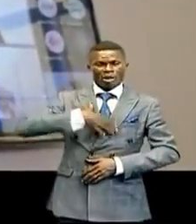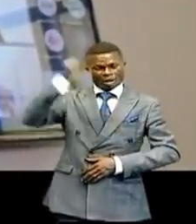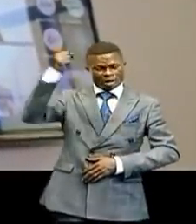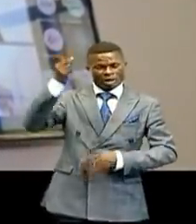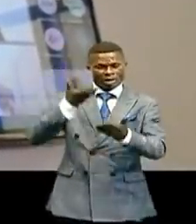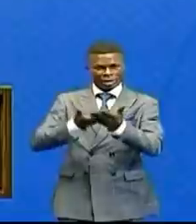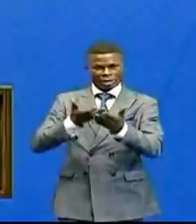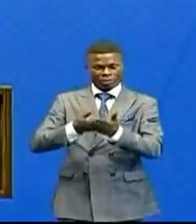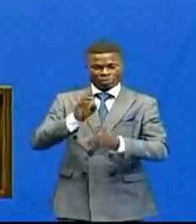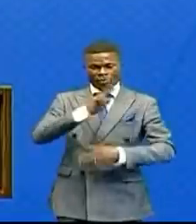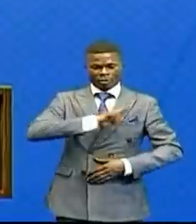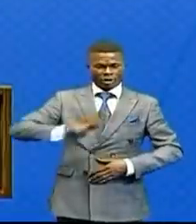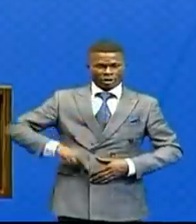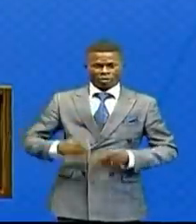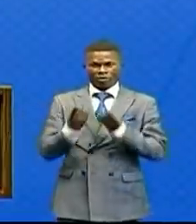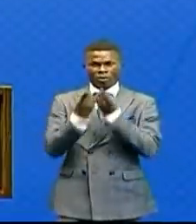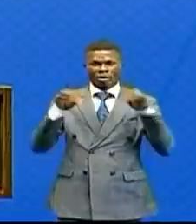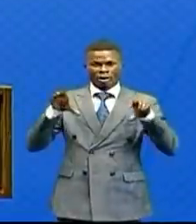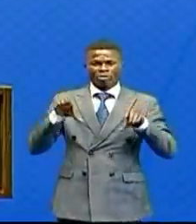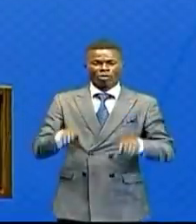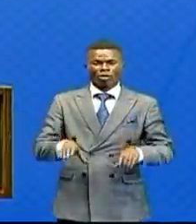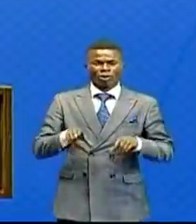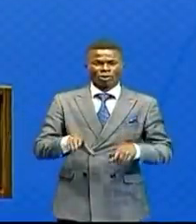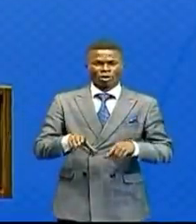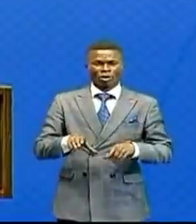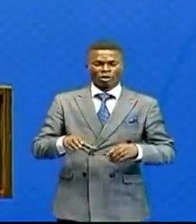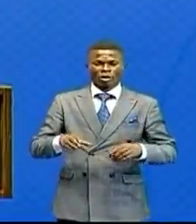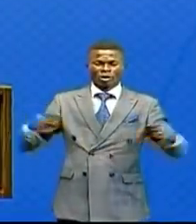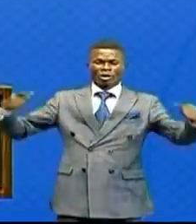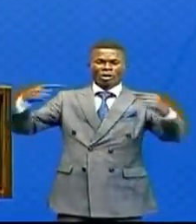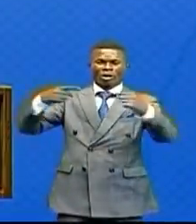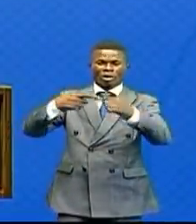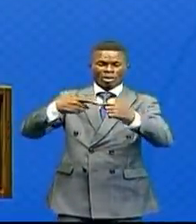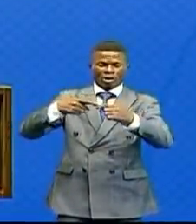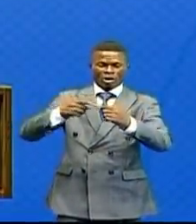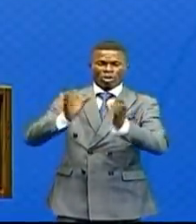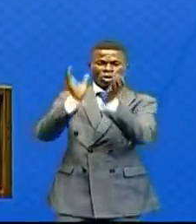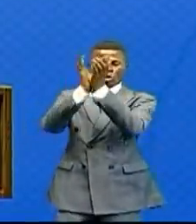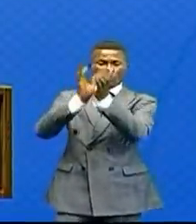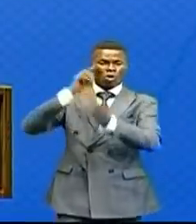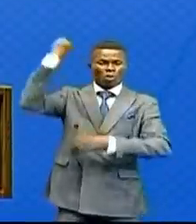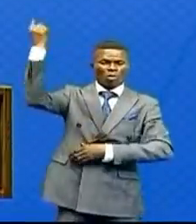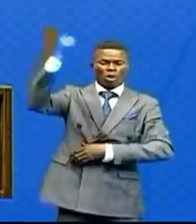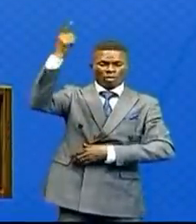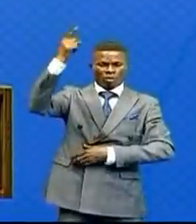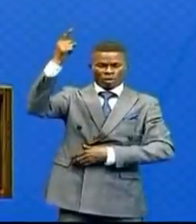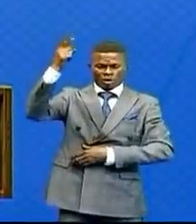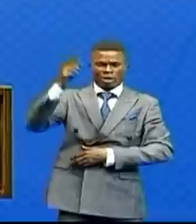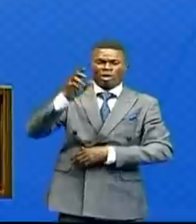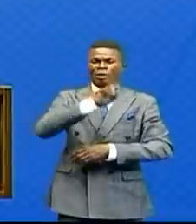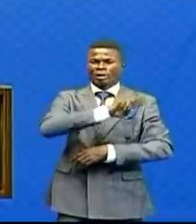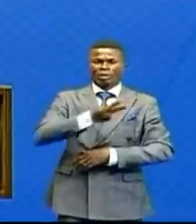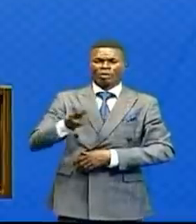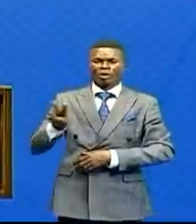faits la République démocratique du Congo pour les barrages de la prochaine Coupe du monde de football Qatar